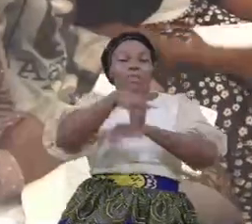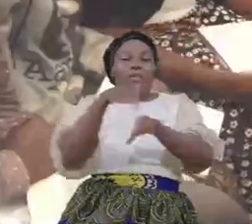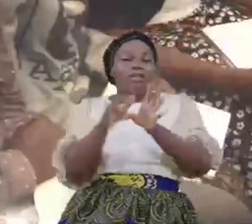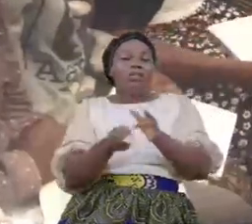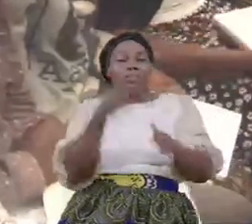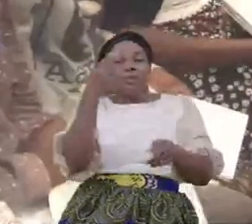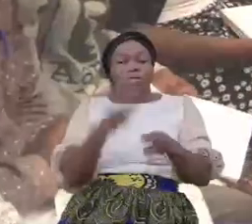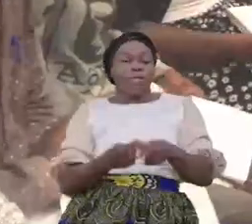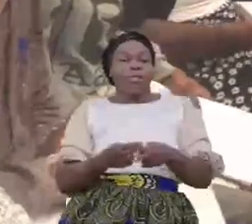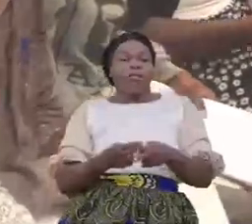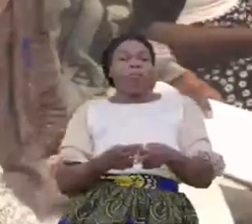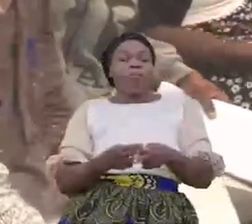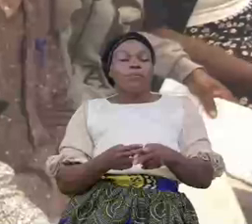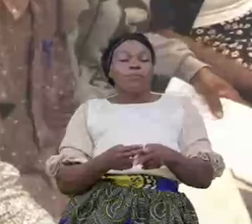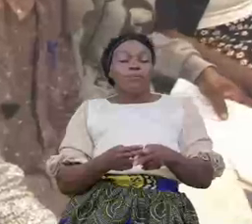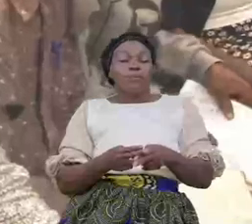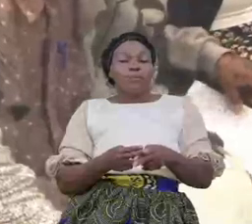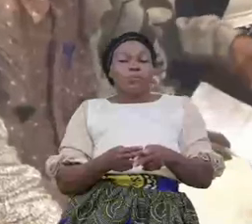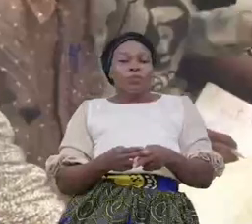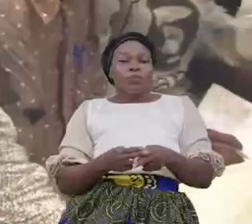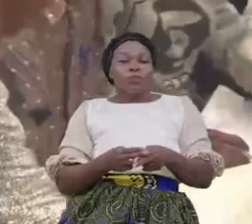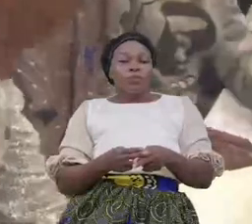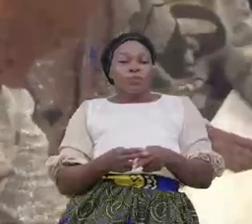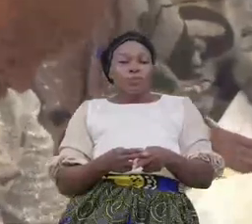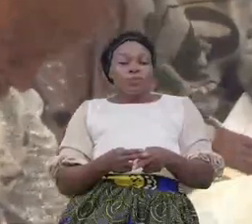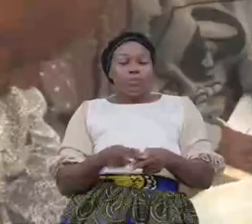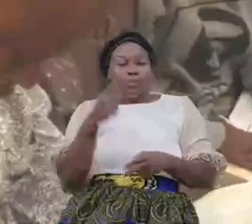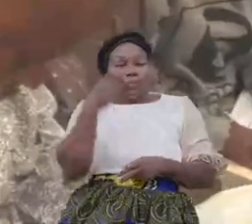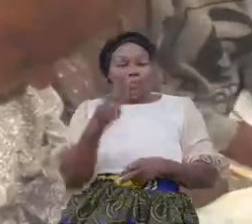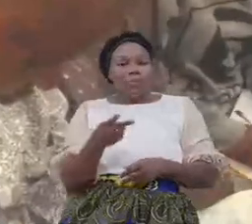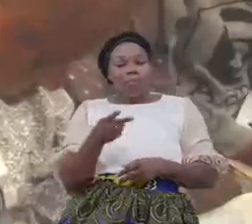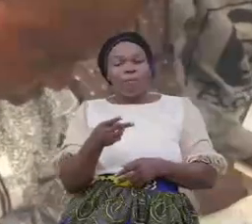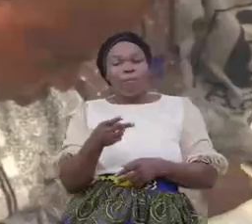soir au nom de Jésus-Christ. Voyons ceci.